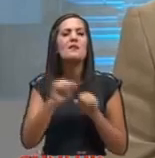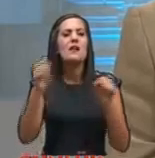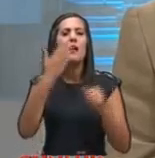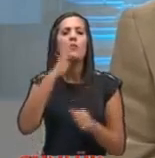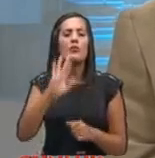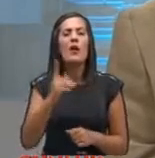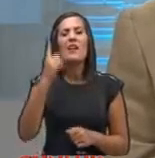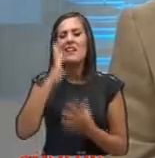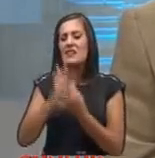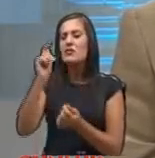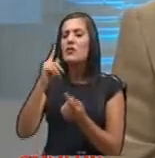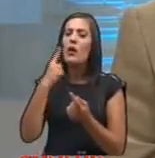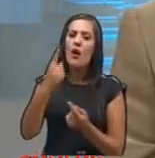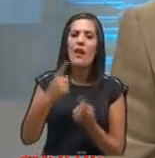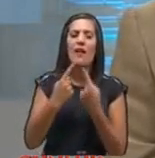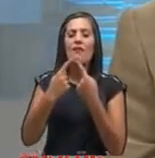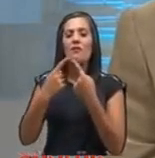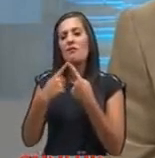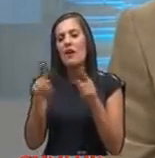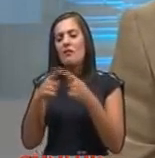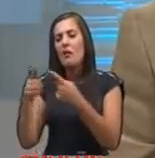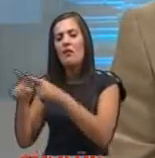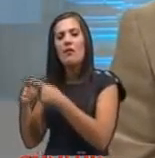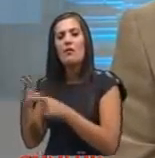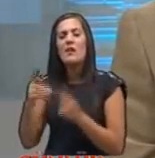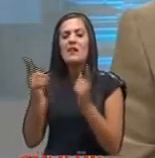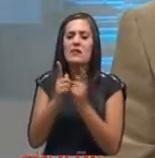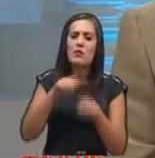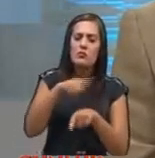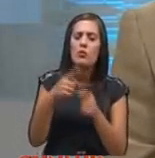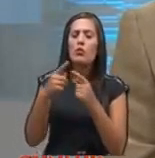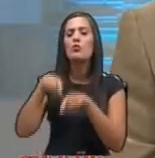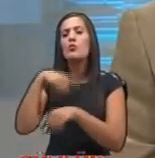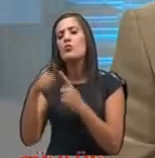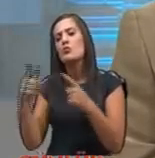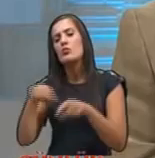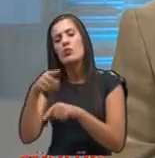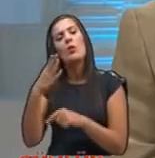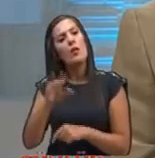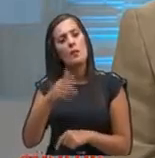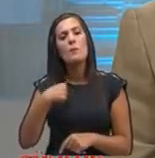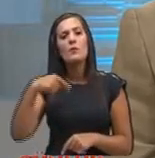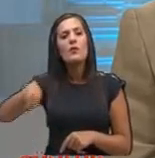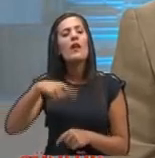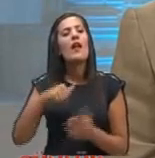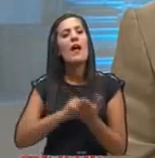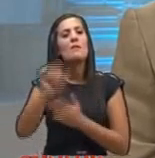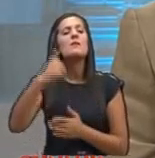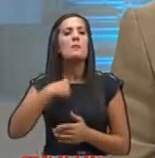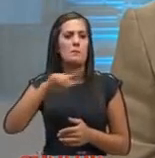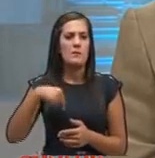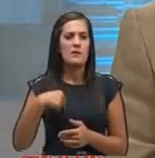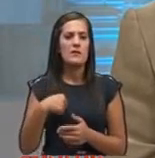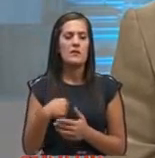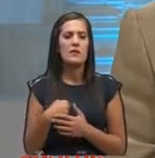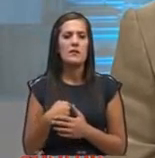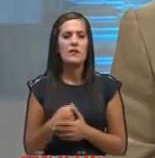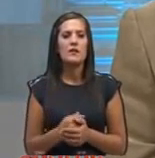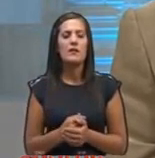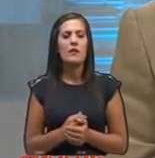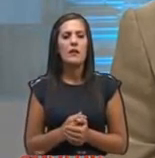Belli ölçüde kişiye göre değişen yararları kısa süreli, uzun süreli olabilir. Bunların hepsine biz yani şey